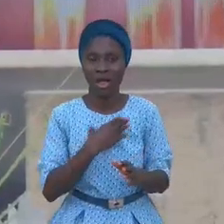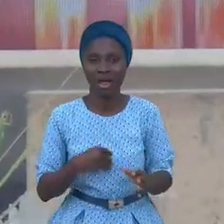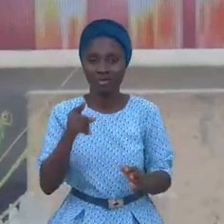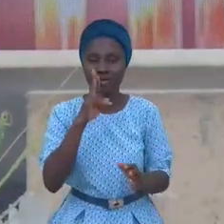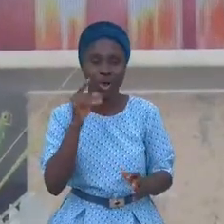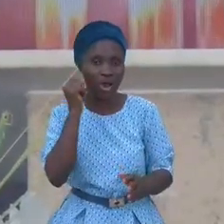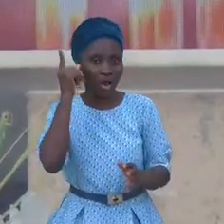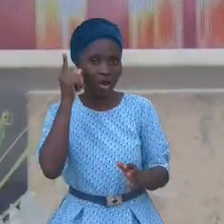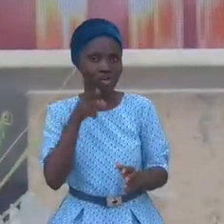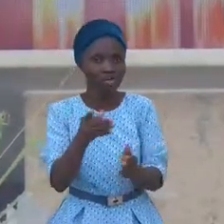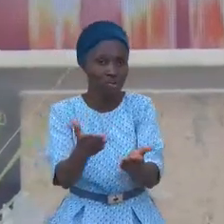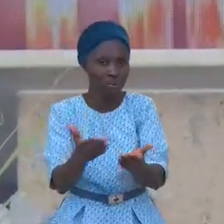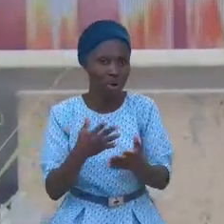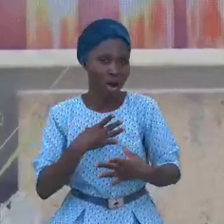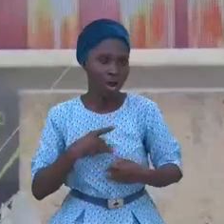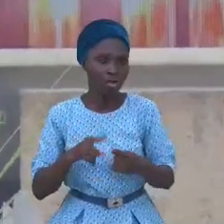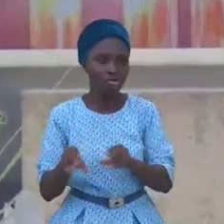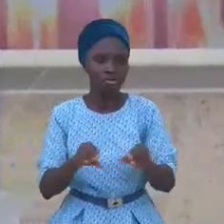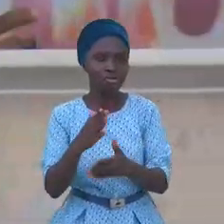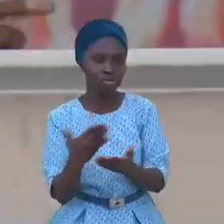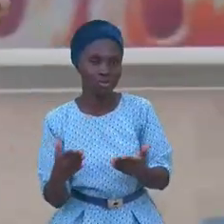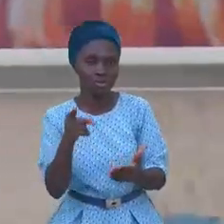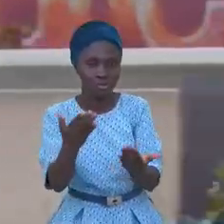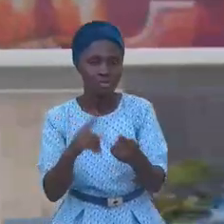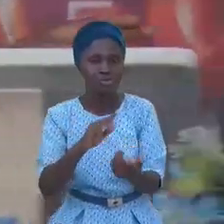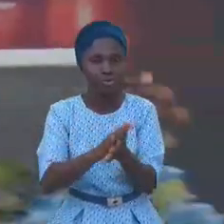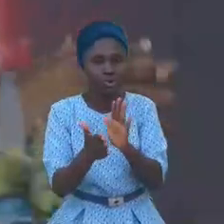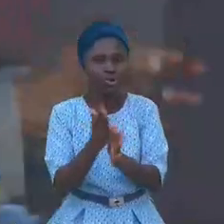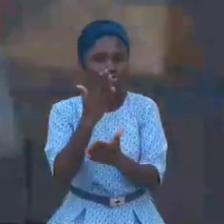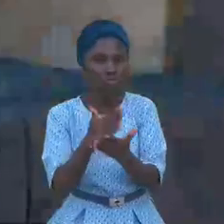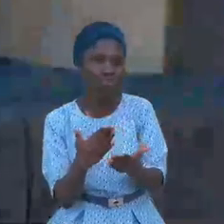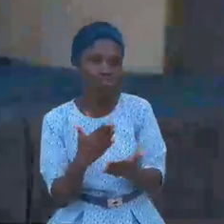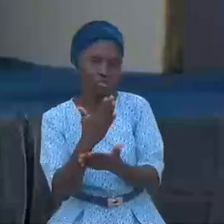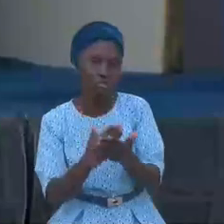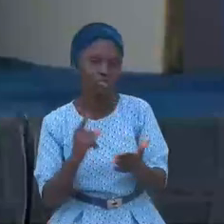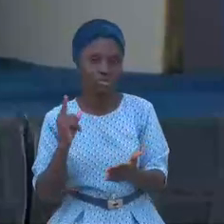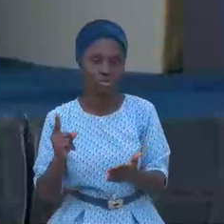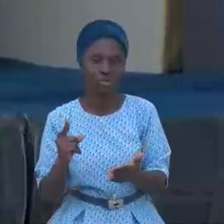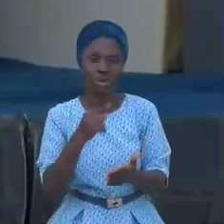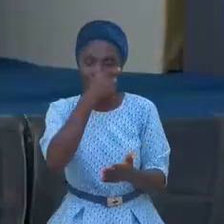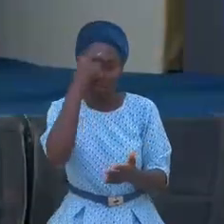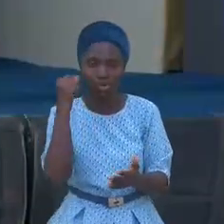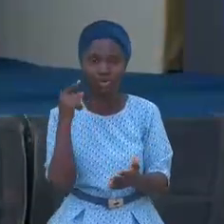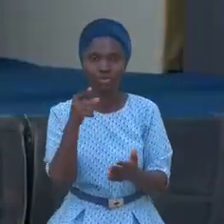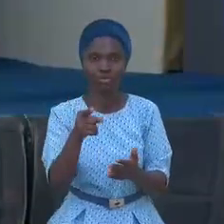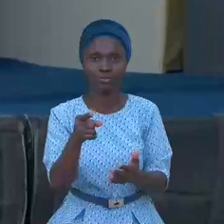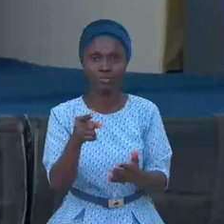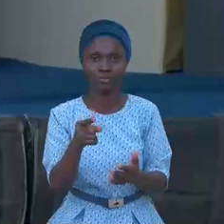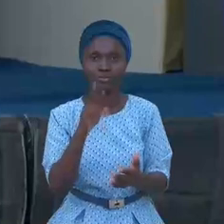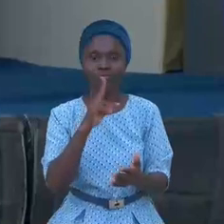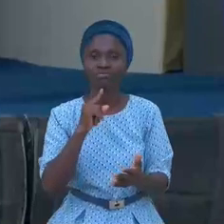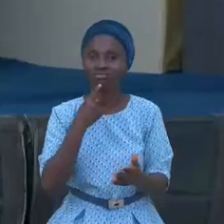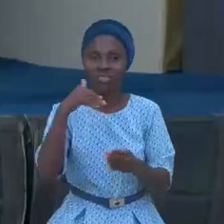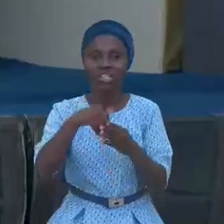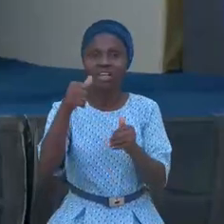Tu veux faire quelque chose. Tu veux être quelque chose. Parce que tu es fervent dans tout ce